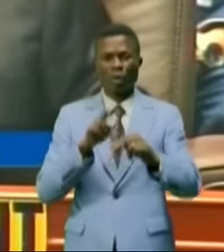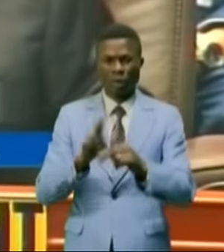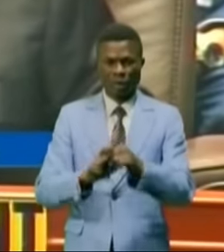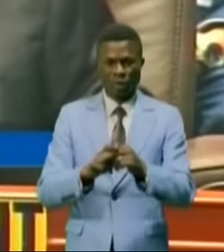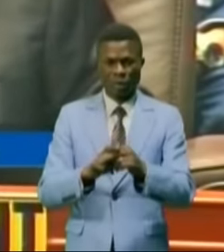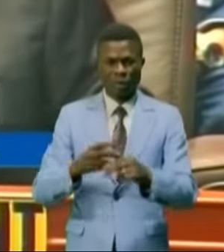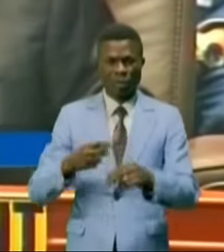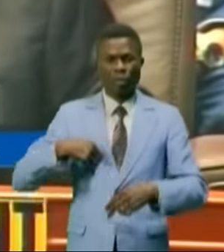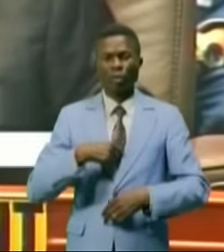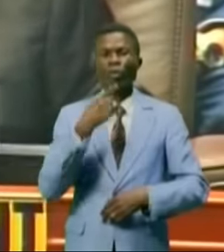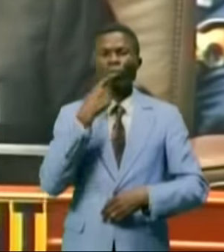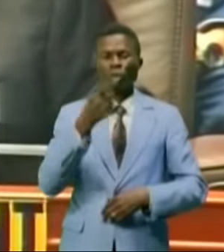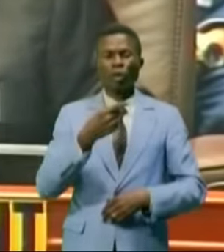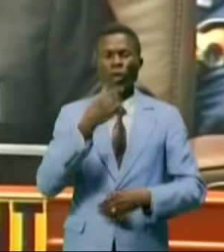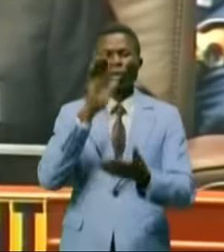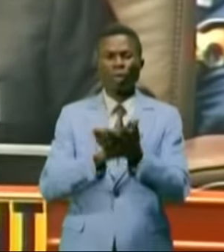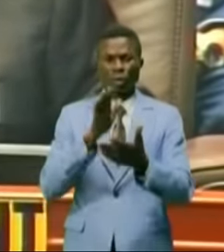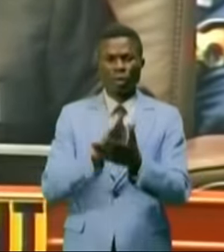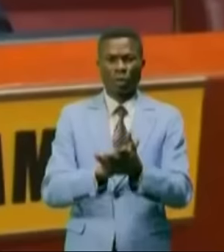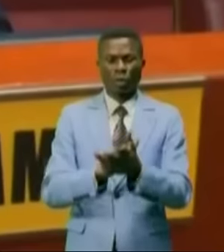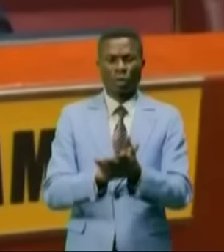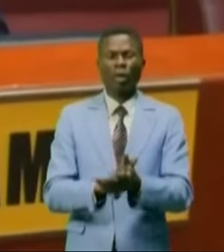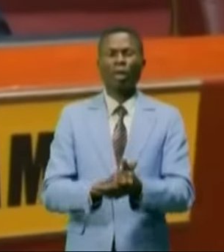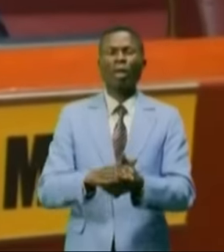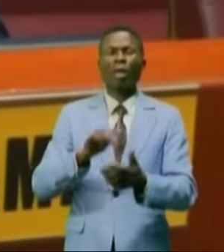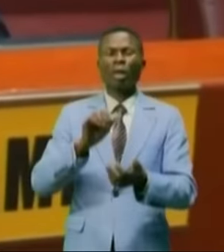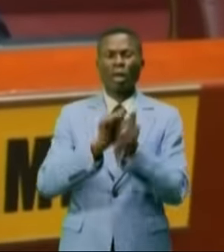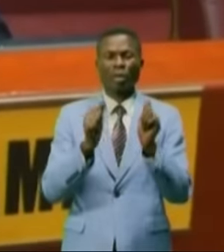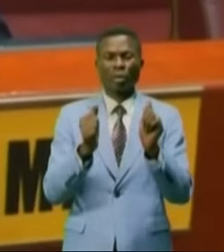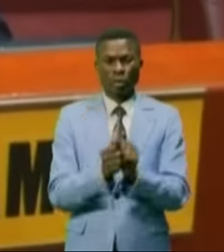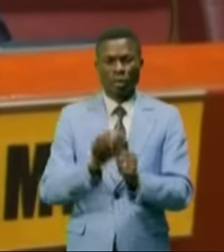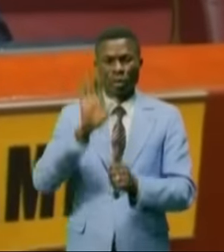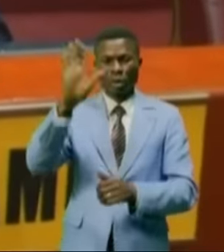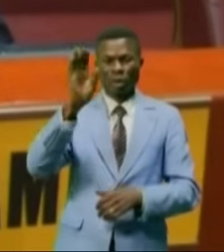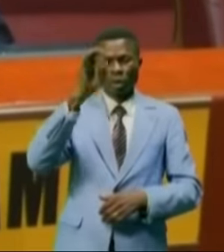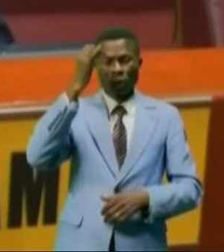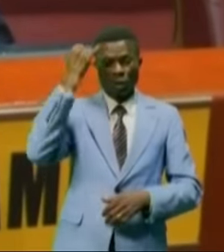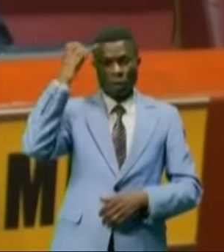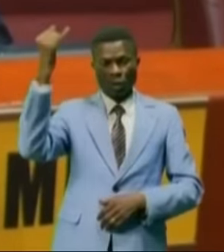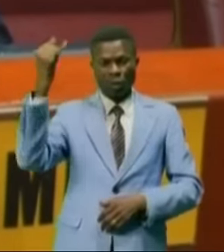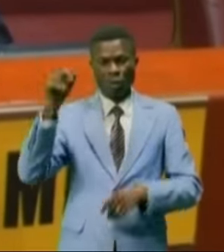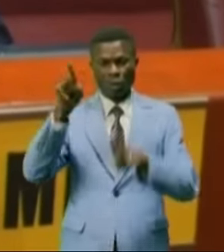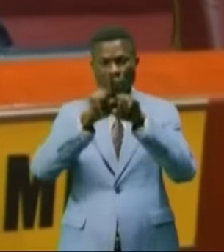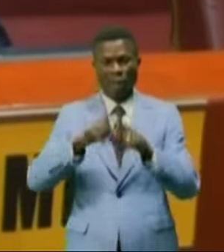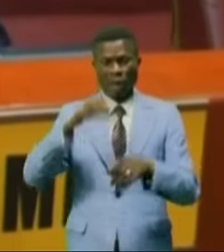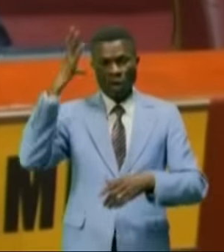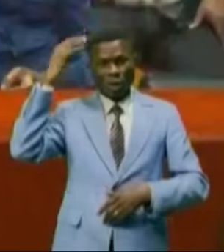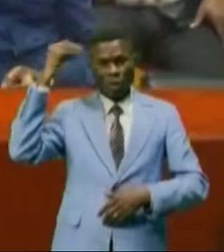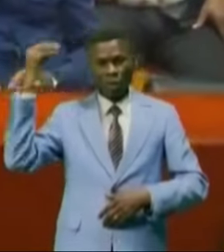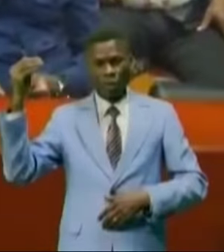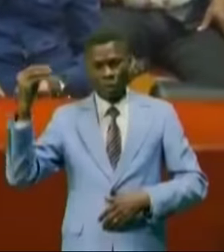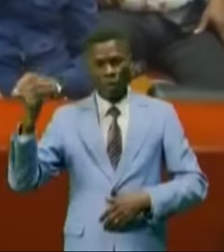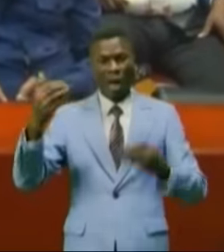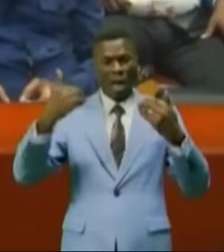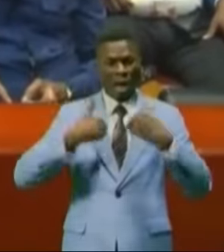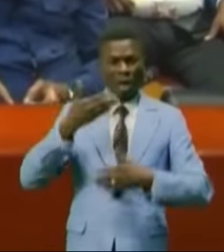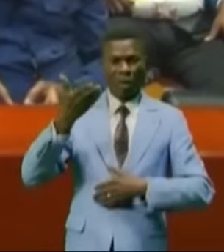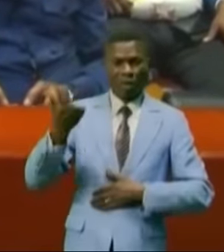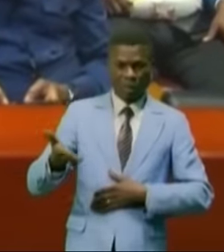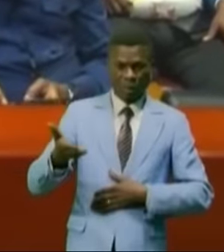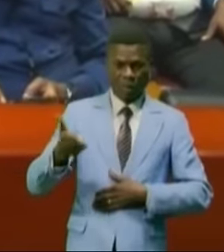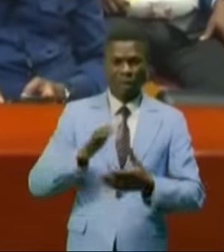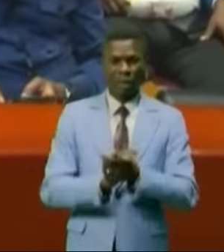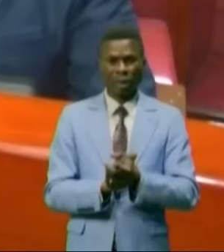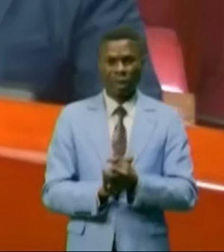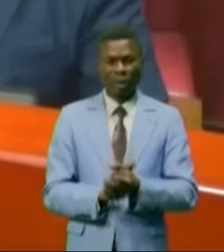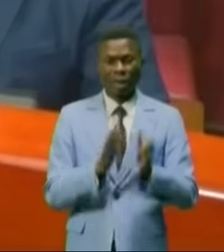Nous lui rendons hommage et nous espérons profiter de son expertise et de l'expérience qu'il possède. Conformément